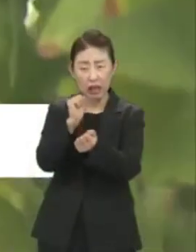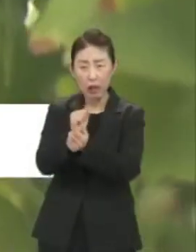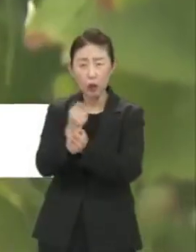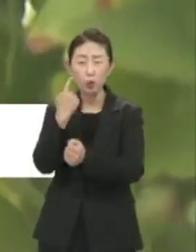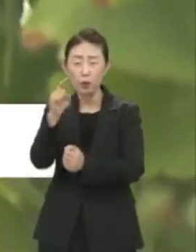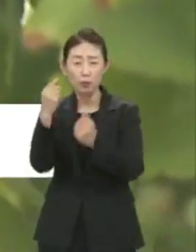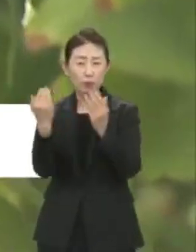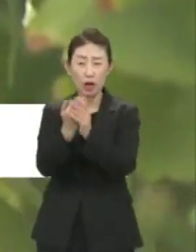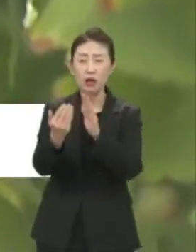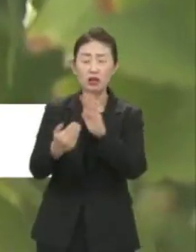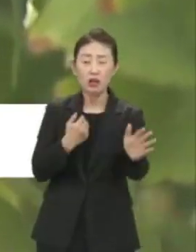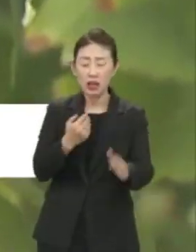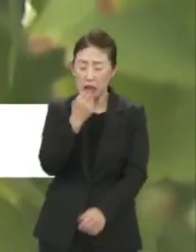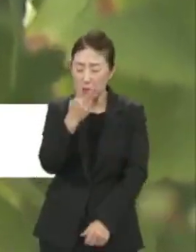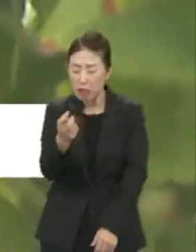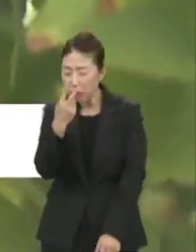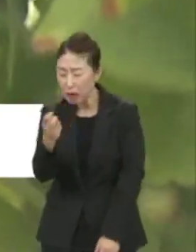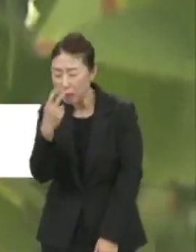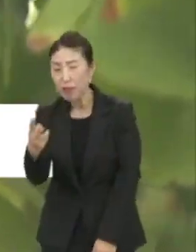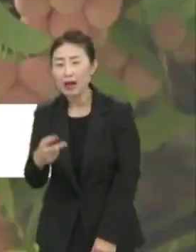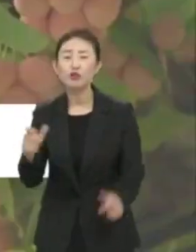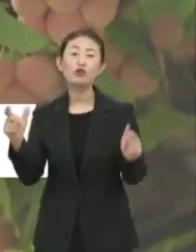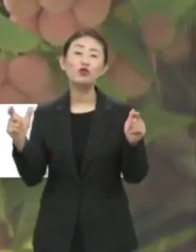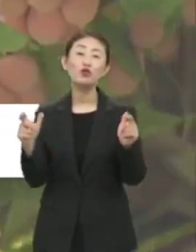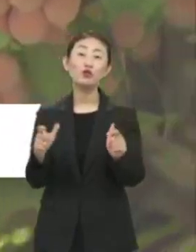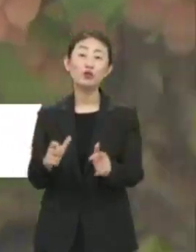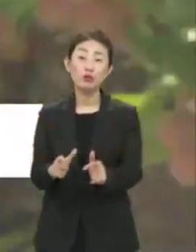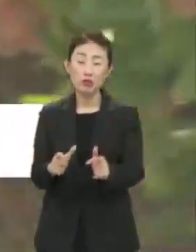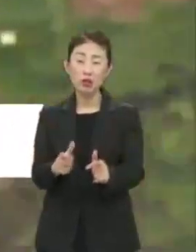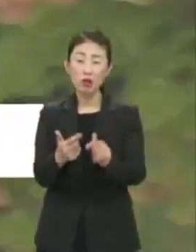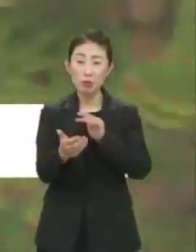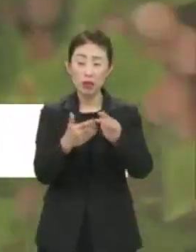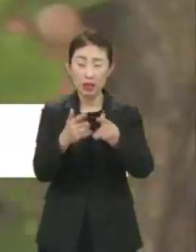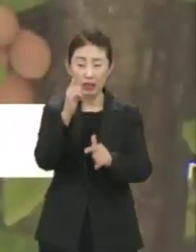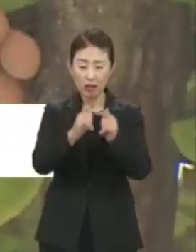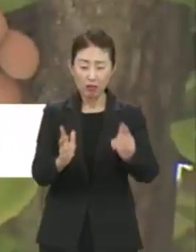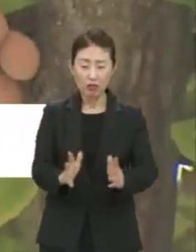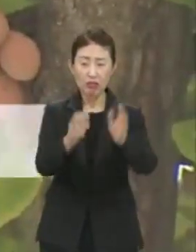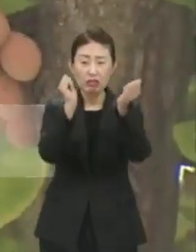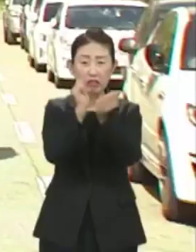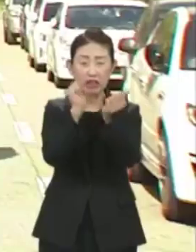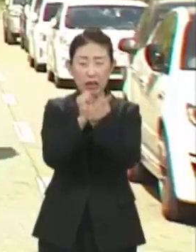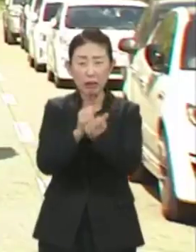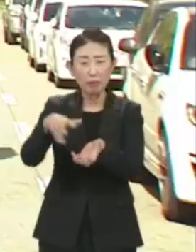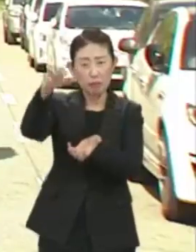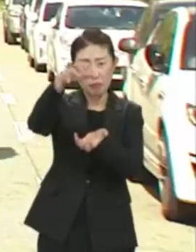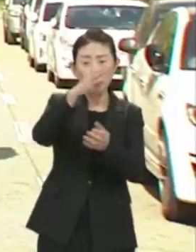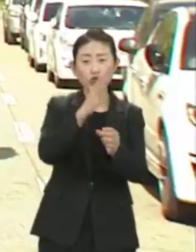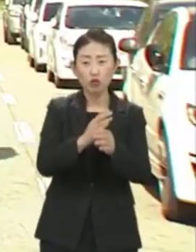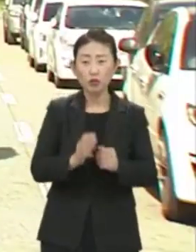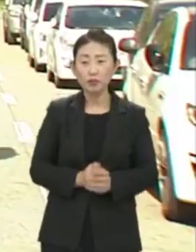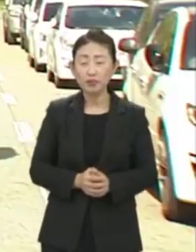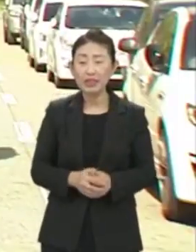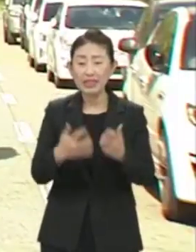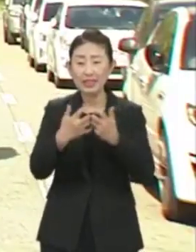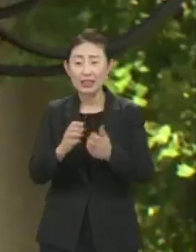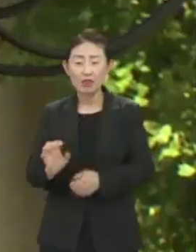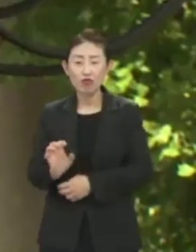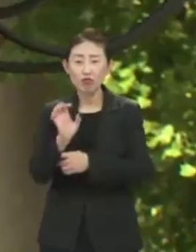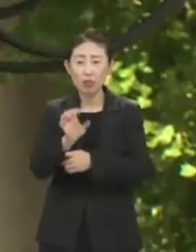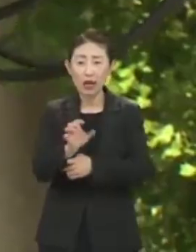전 악취로 인한 불편을 최소화하기 위해 열매 조기 채취 작업이 시작됐습니다. 집게를 단 진동